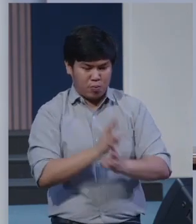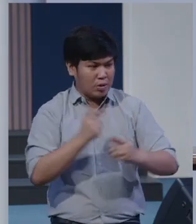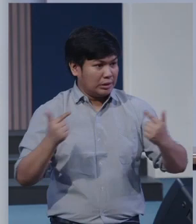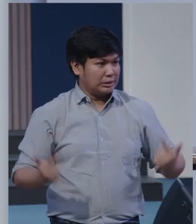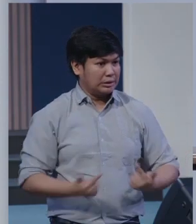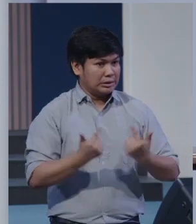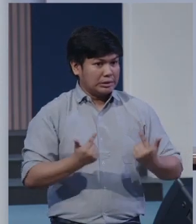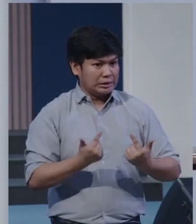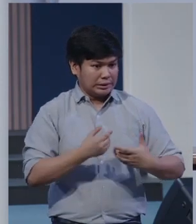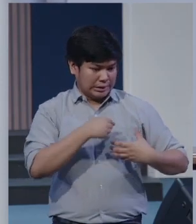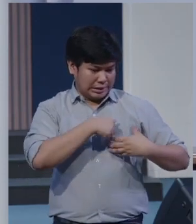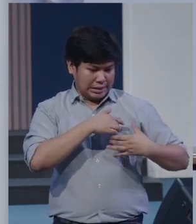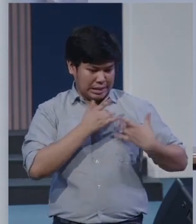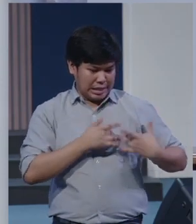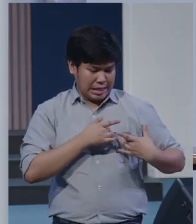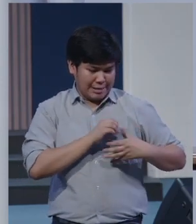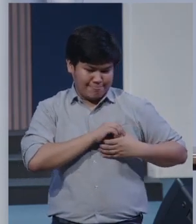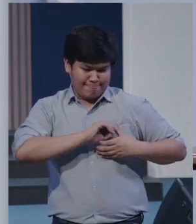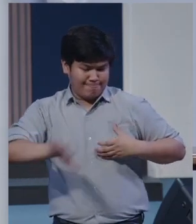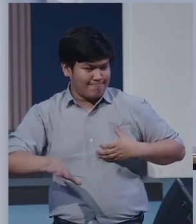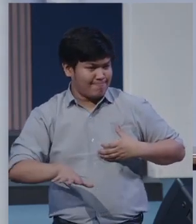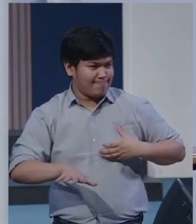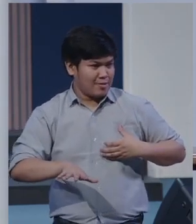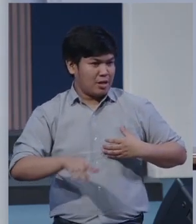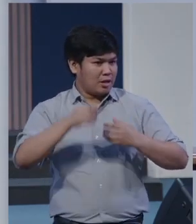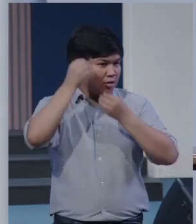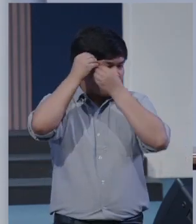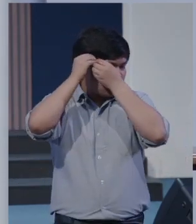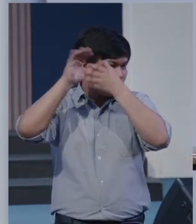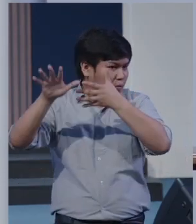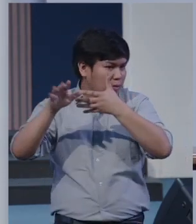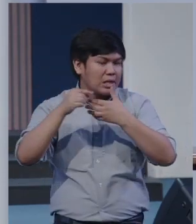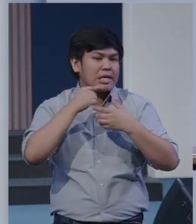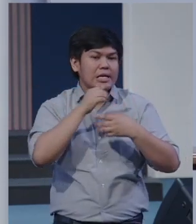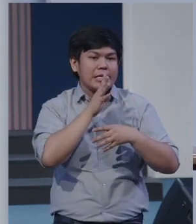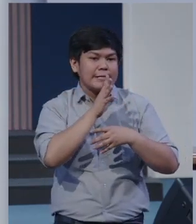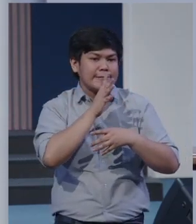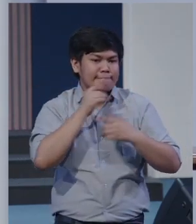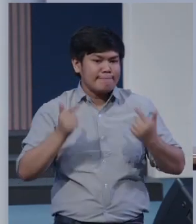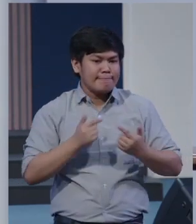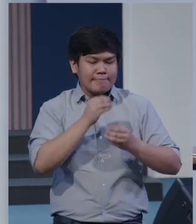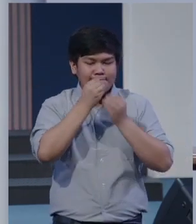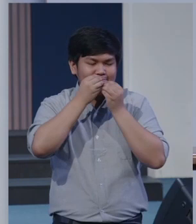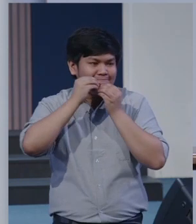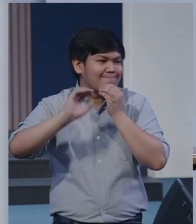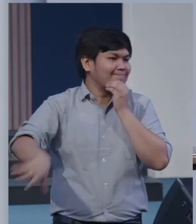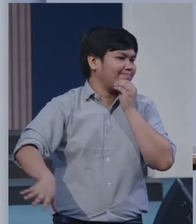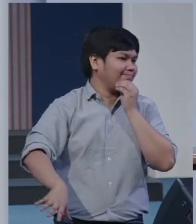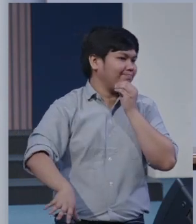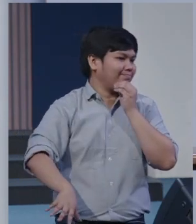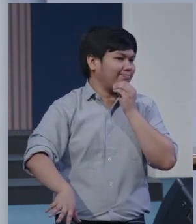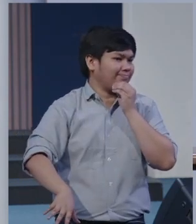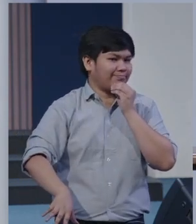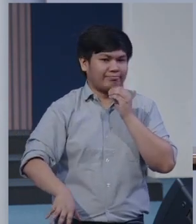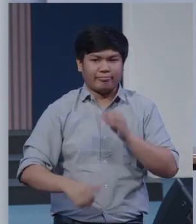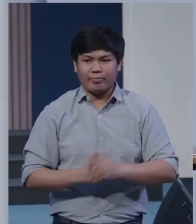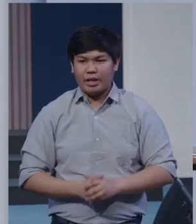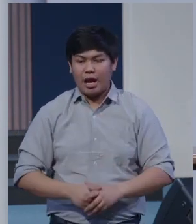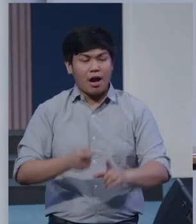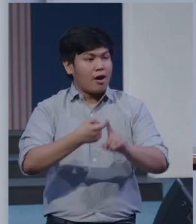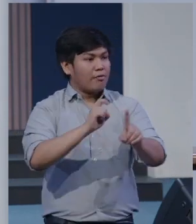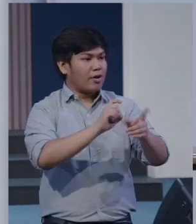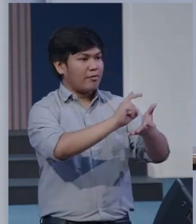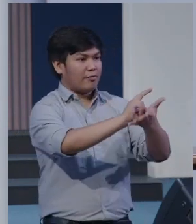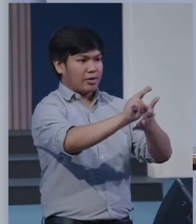isip sa gawa at sa salita kasi kung babasahin po ninyo magmula doon sa